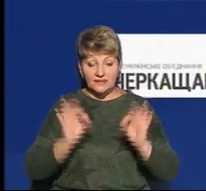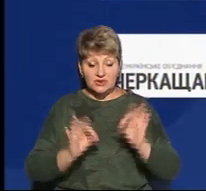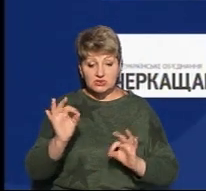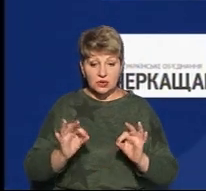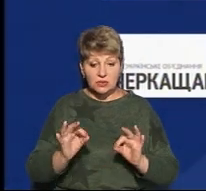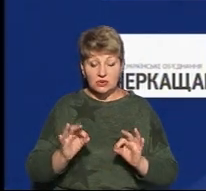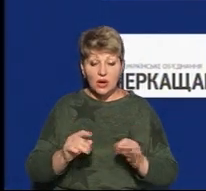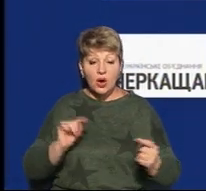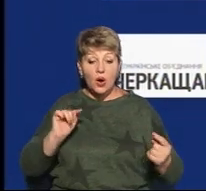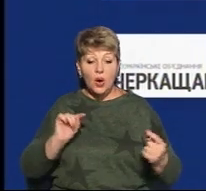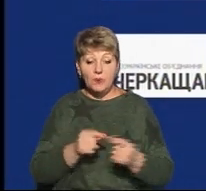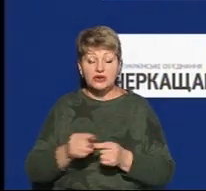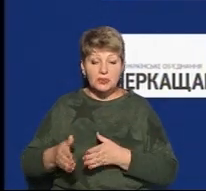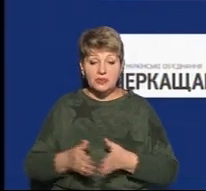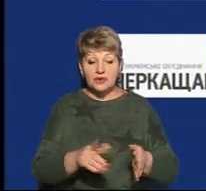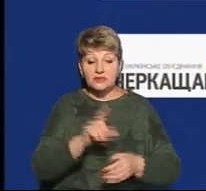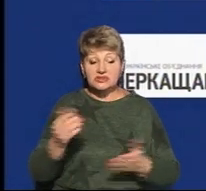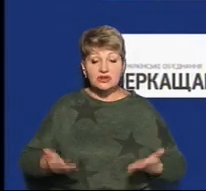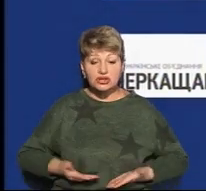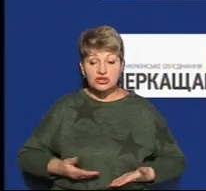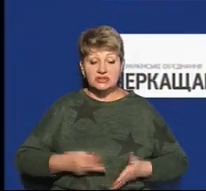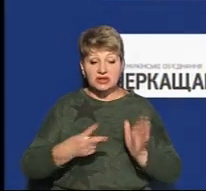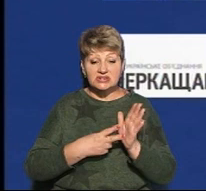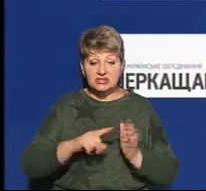10,4%. «Опозиційна платформа «За життя» –